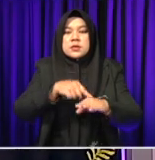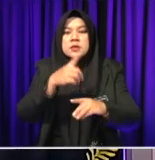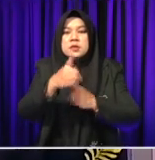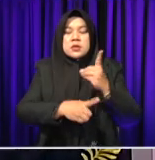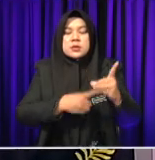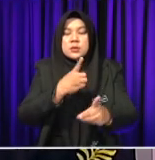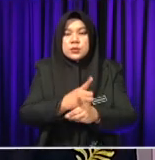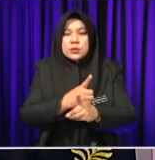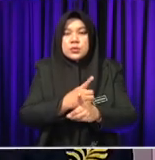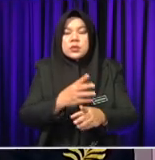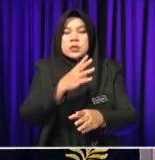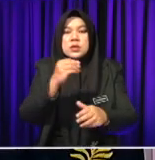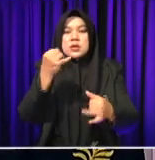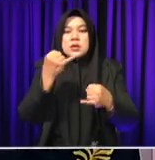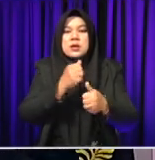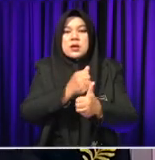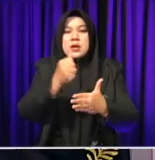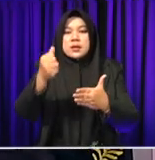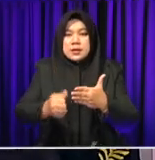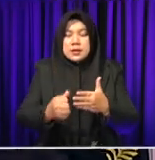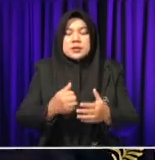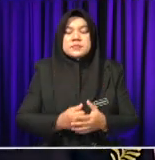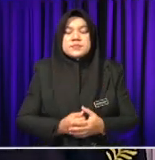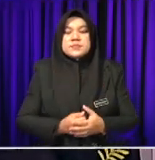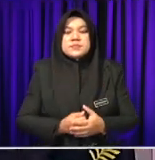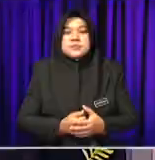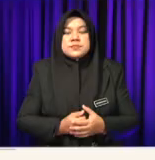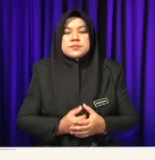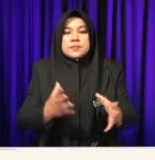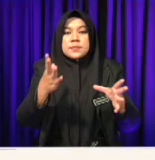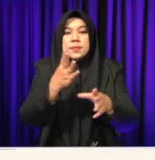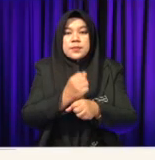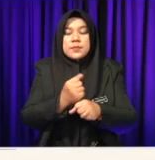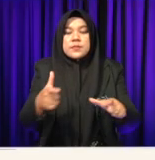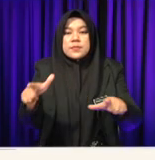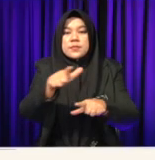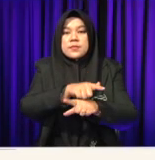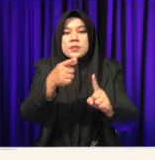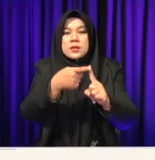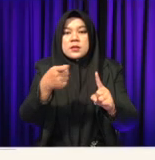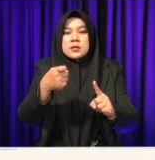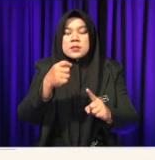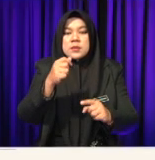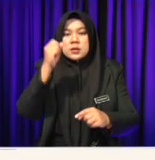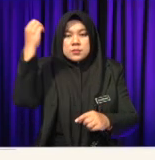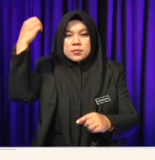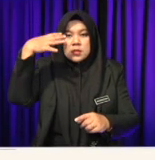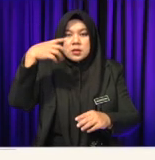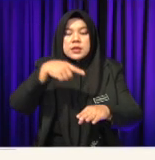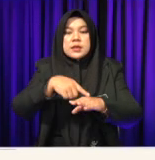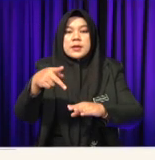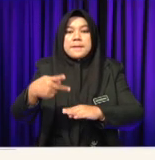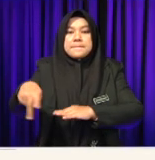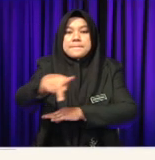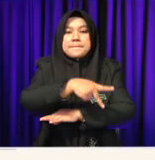kelebihan dekat akhirat akhirat okey tengok jawapan Adlin okey mendapat perlindungan daripada kepanasan cahaya matahari di padang mahsyar